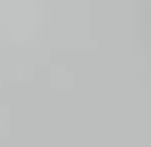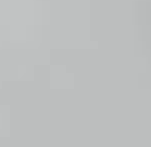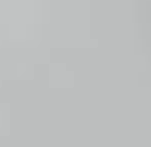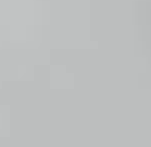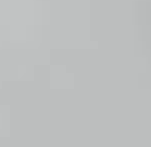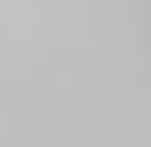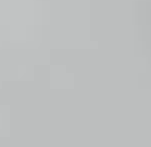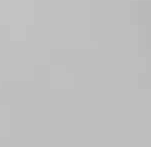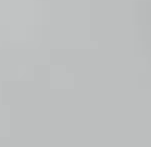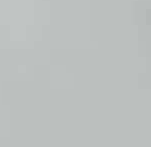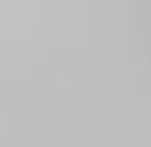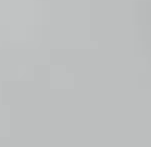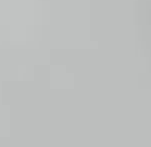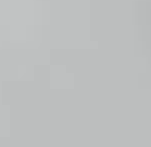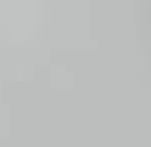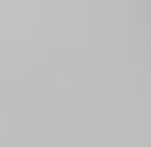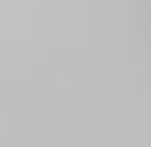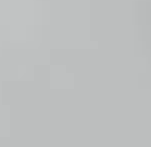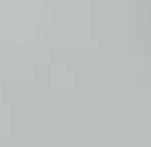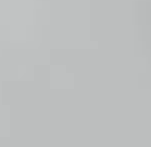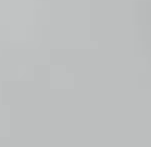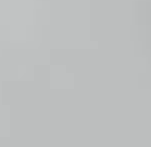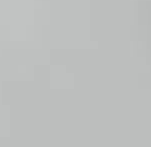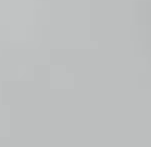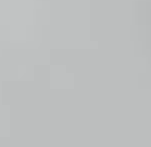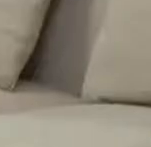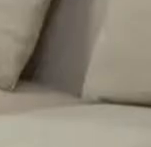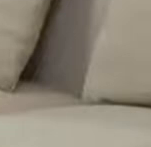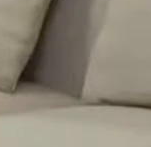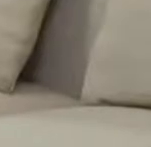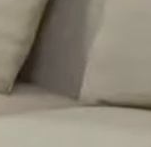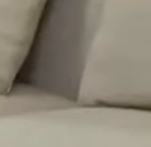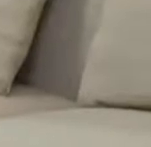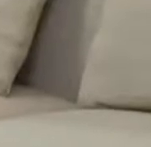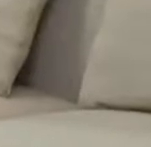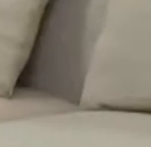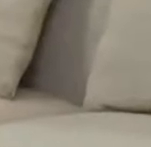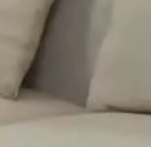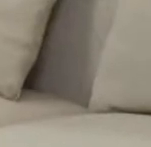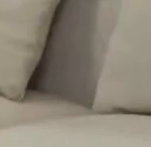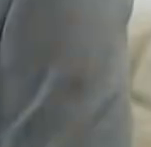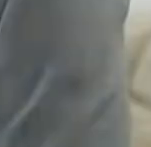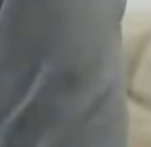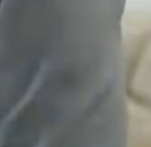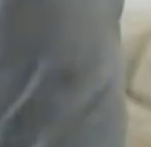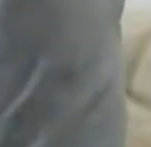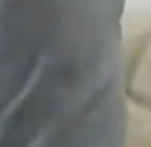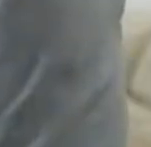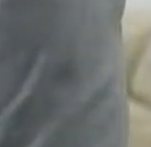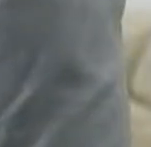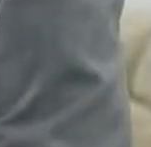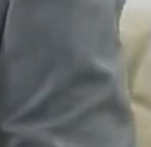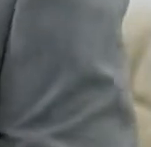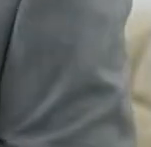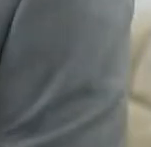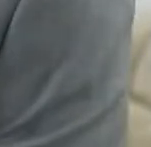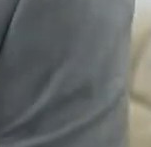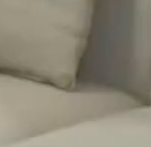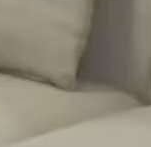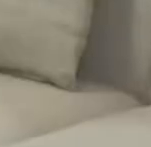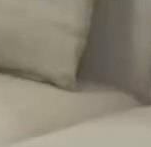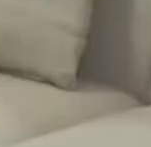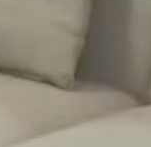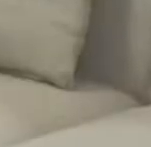kebal dari penyebab penyakit seperti virus atau bakteri. Sebelum digunakan, vaksin seperti vaksin COVID-19 akan diuji